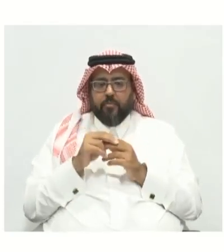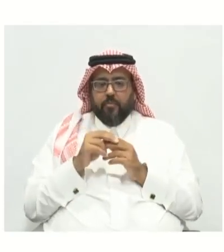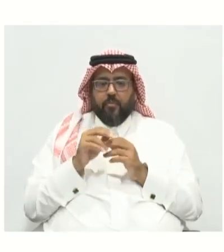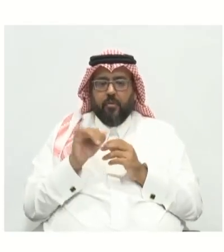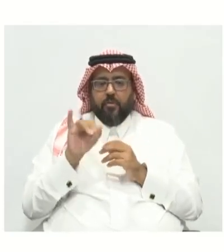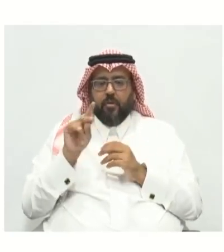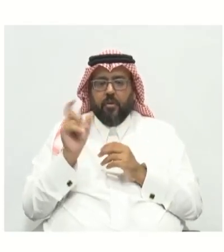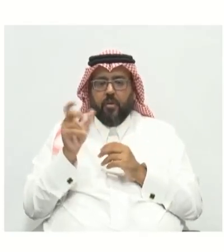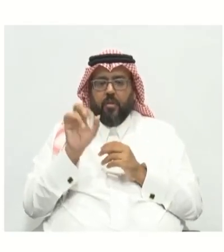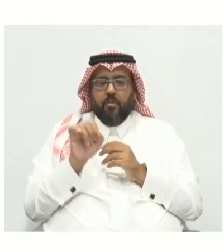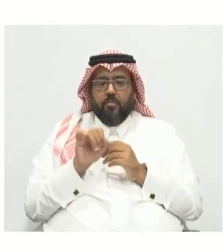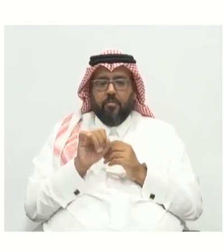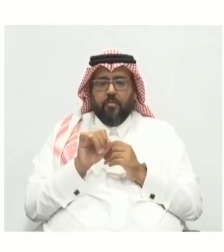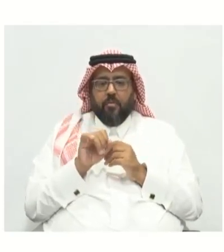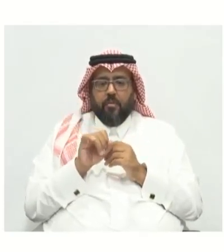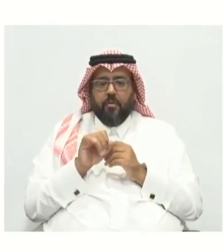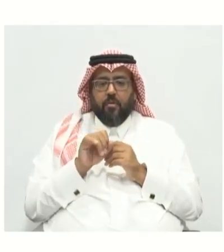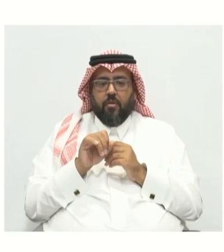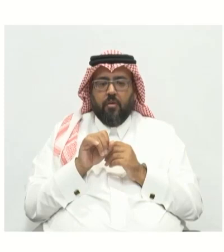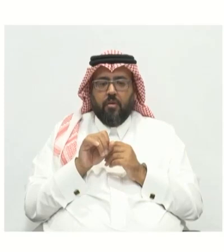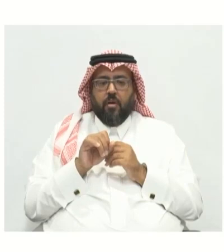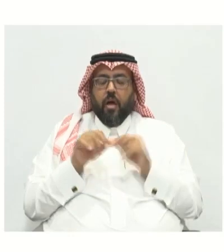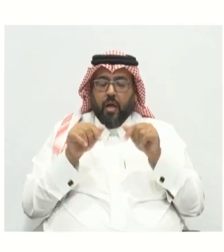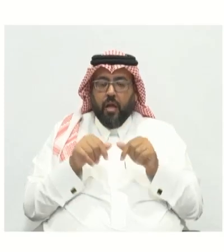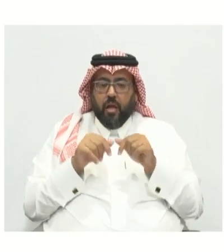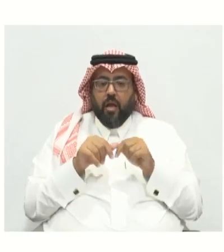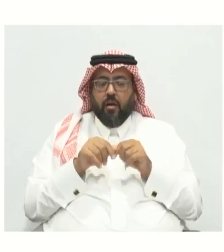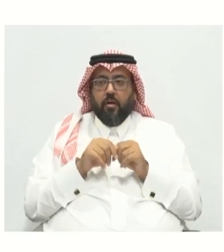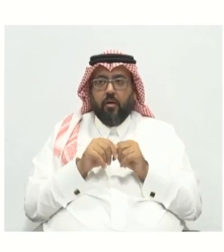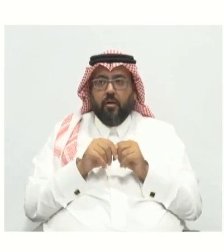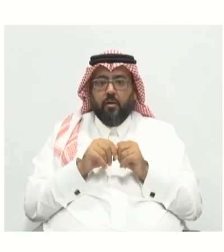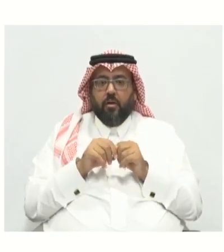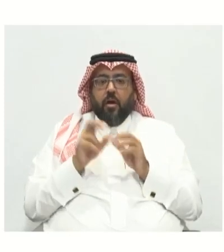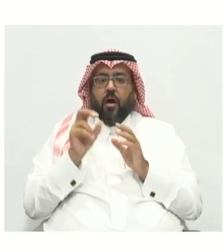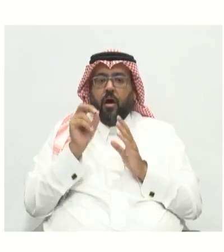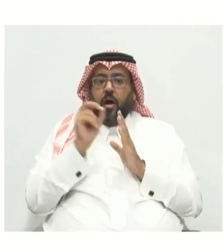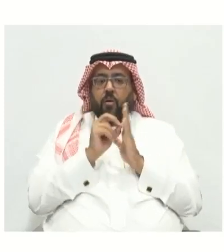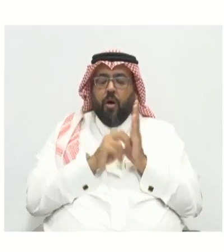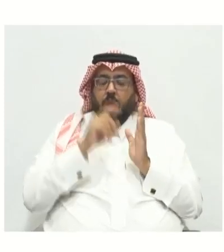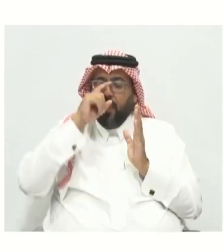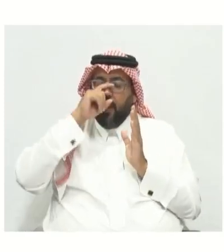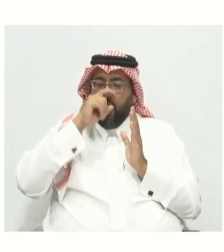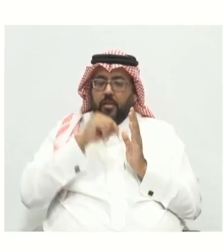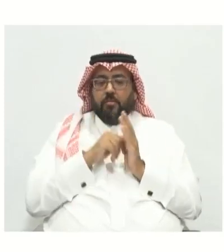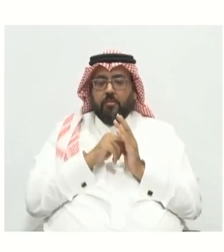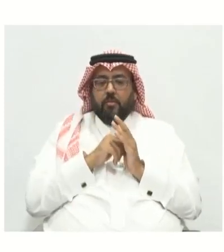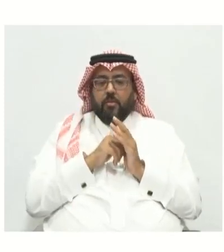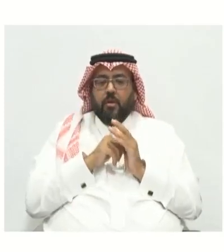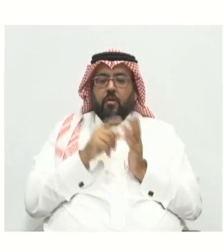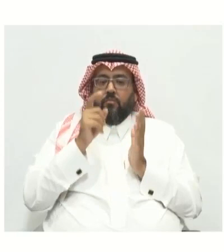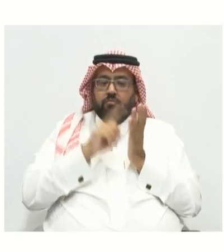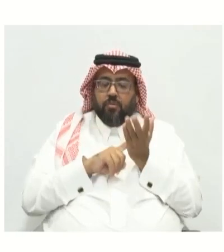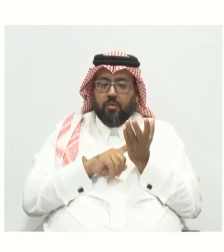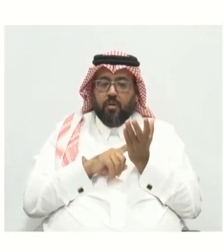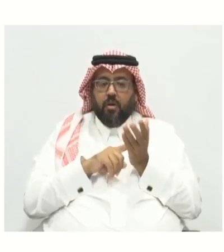مصطلح النظام ومصطلح القانون مصطلح القانون حاليا يدل على القواعد الالزاميه التي تفرضها الدوله